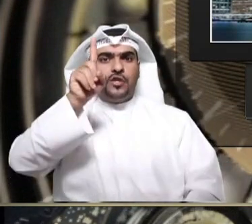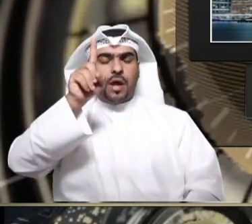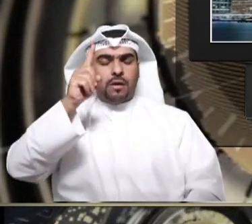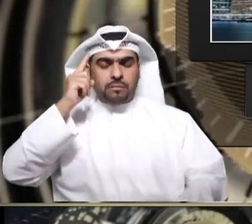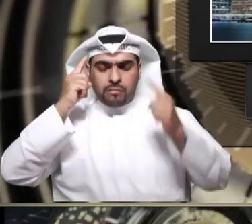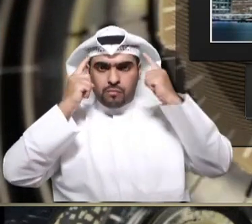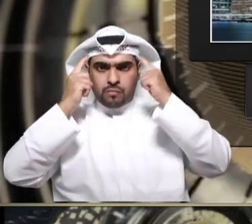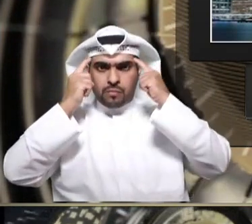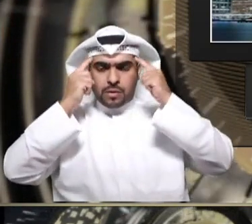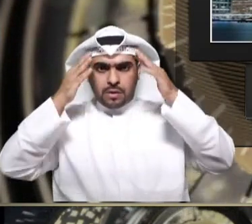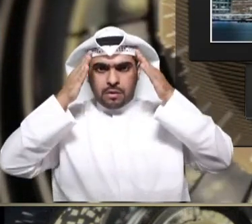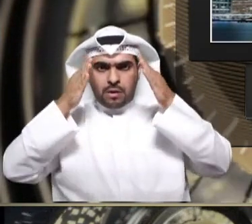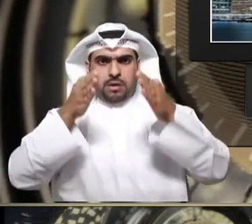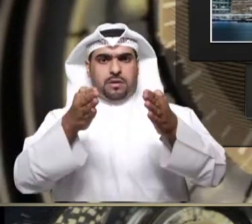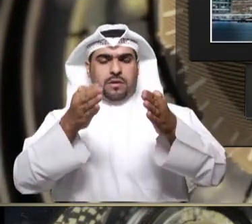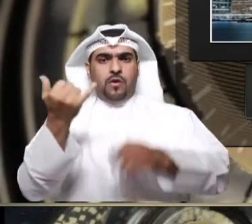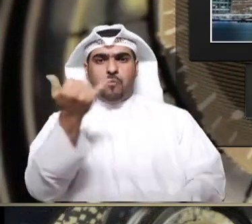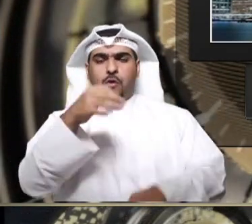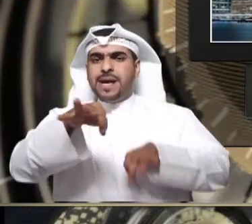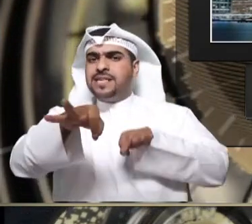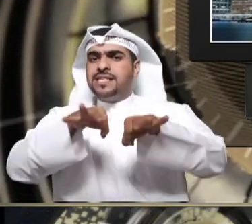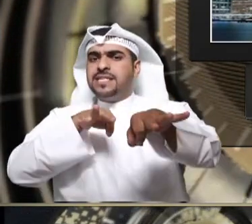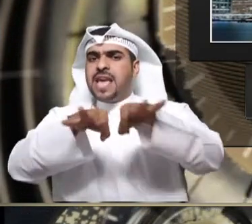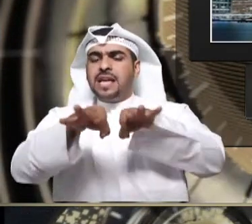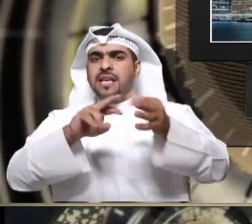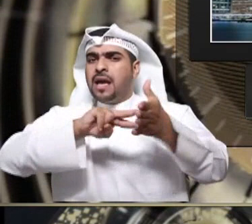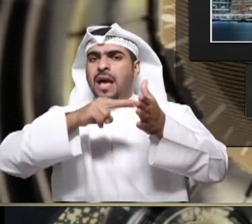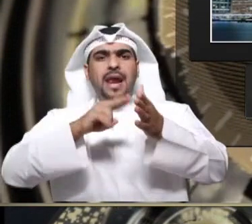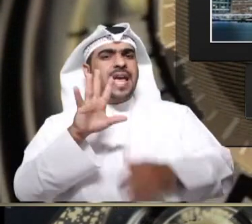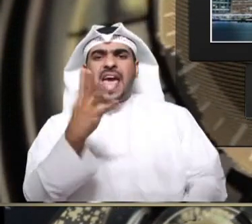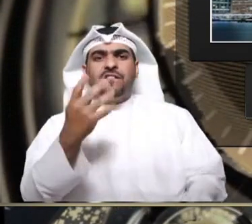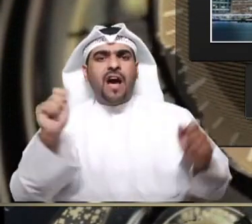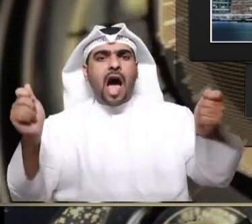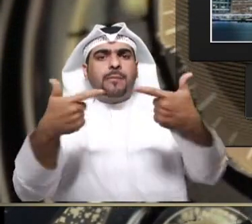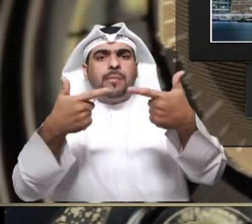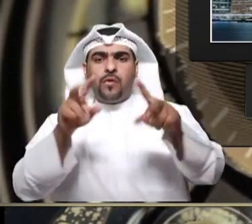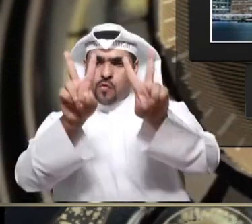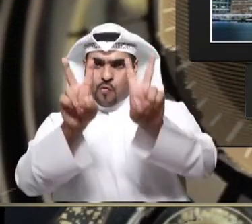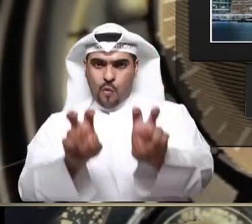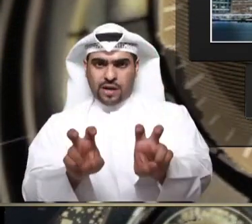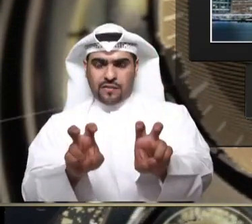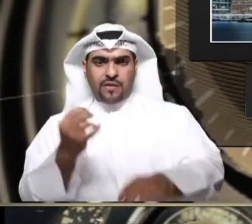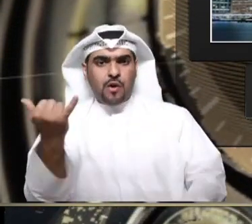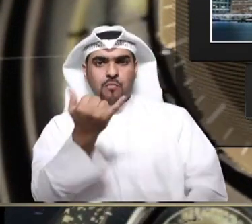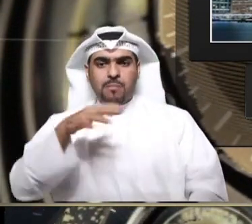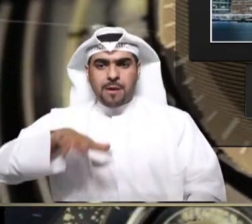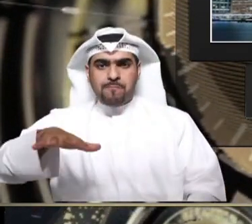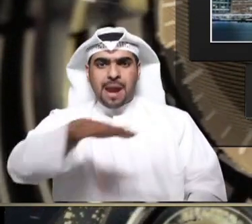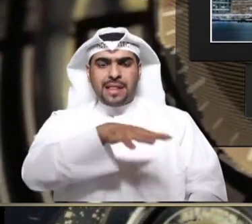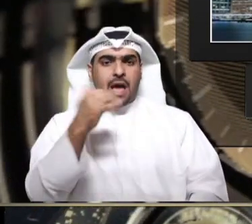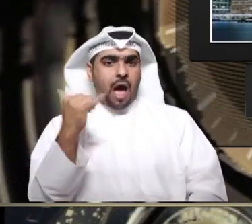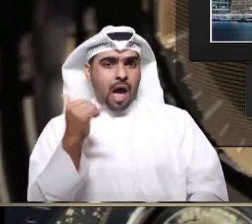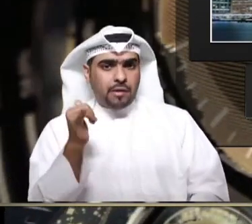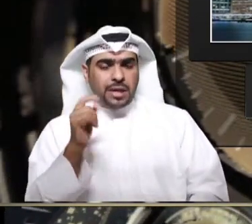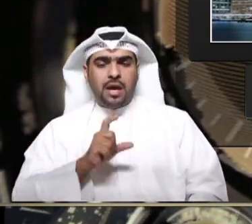الدبلوماسية الوقائية لمنع نشوب النزاعات، بالإضافة إلى التركيز على أهم القضايا العربية، وكذلك